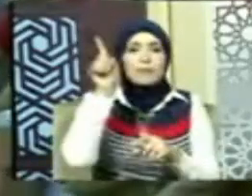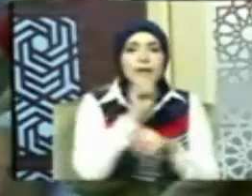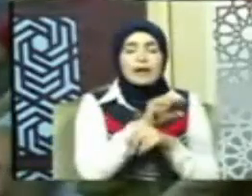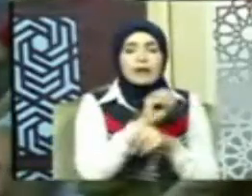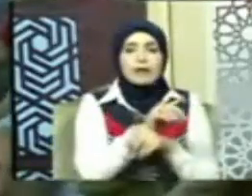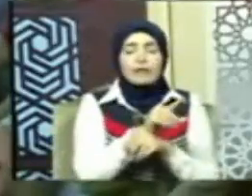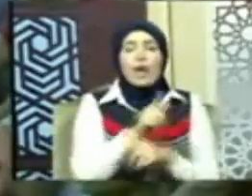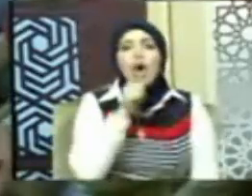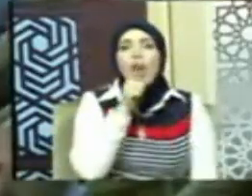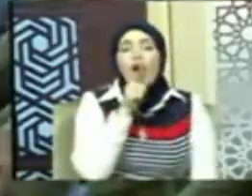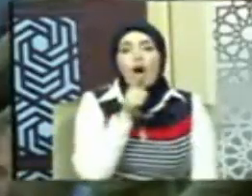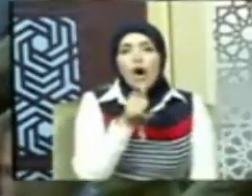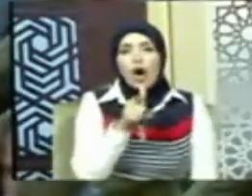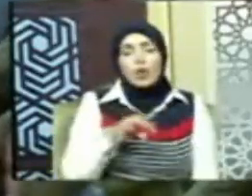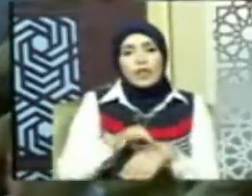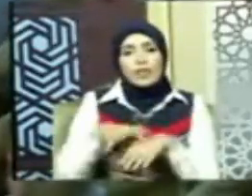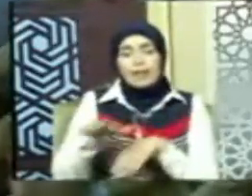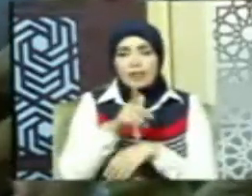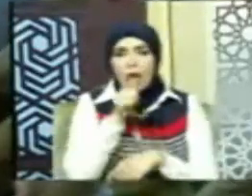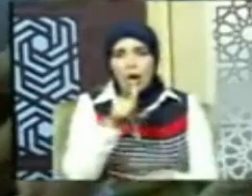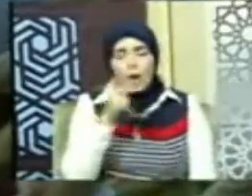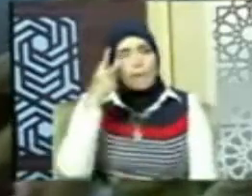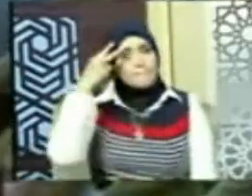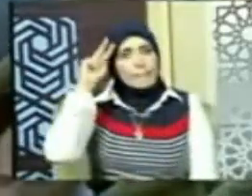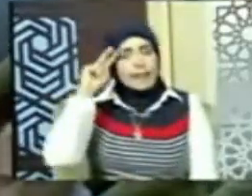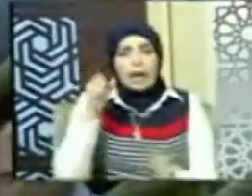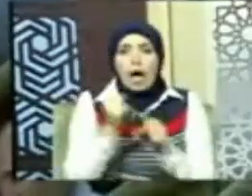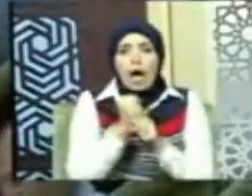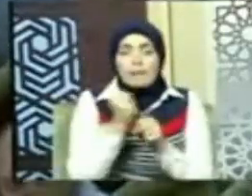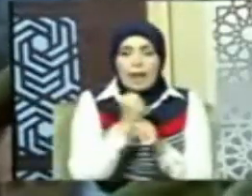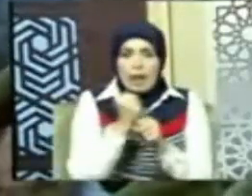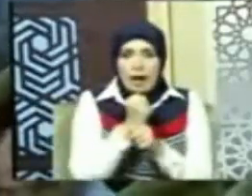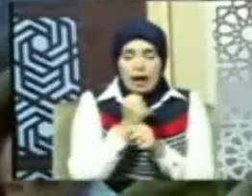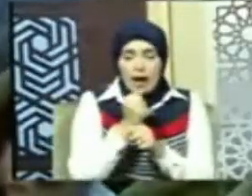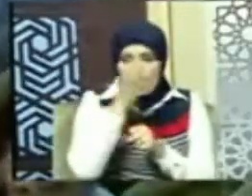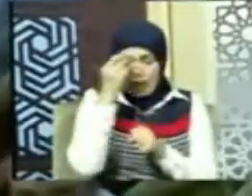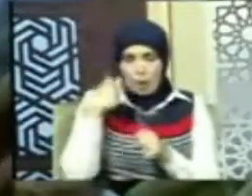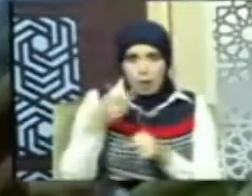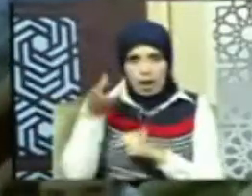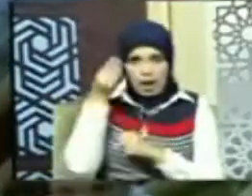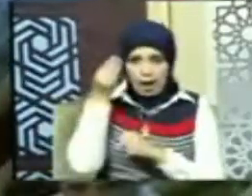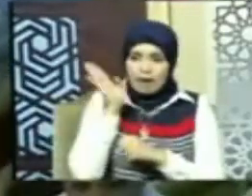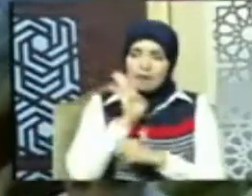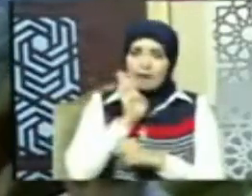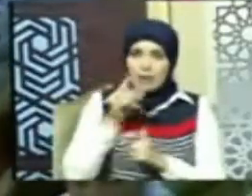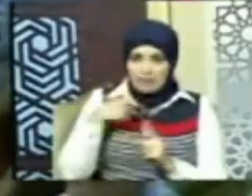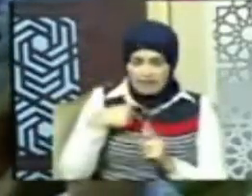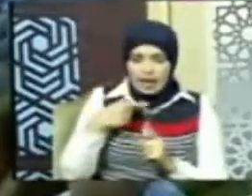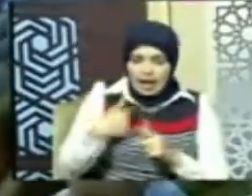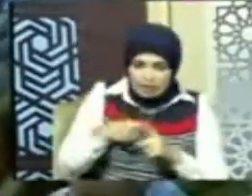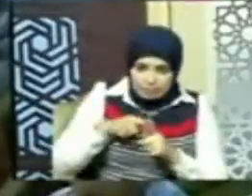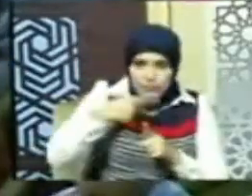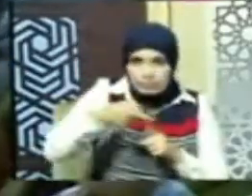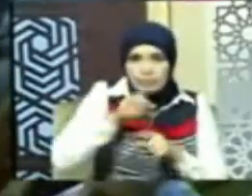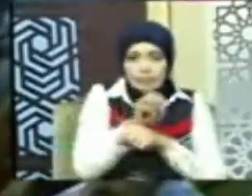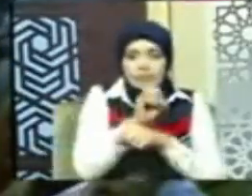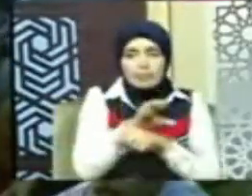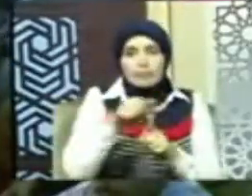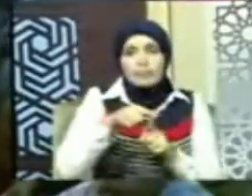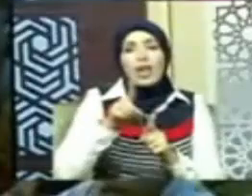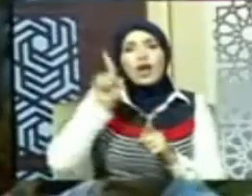وقد قالوا: من عمل بما علم ورثه الله علم ما لم يكن